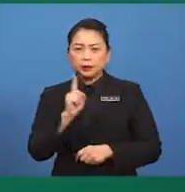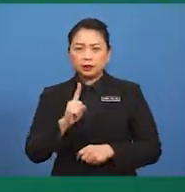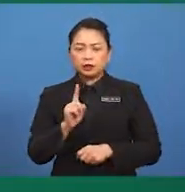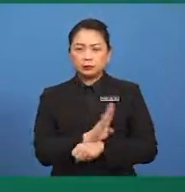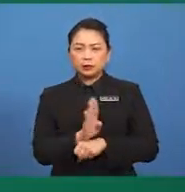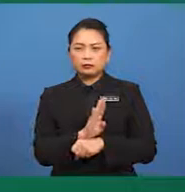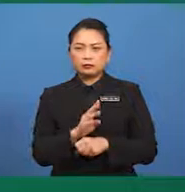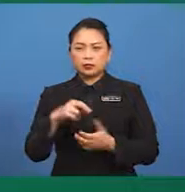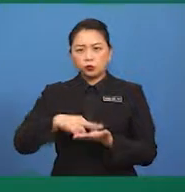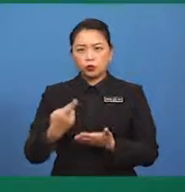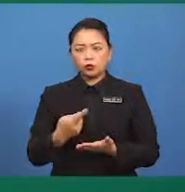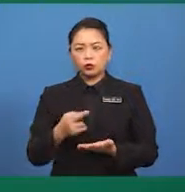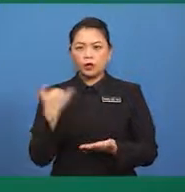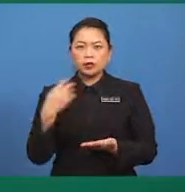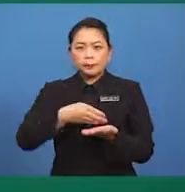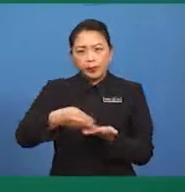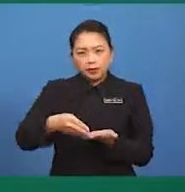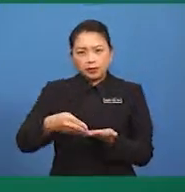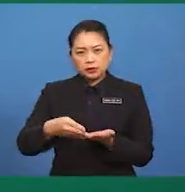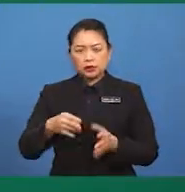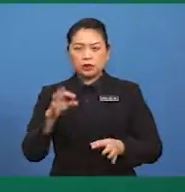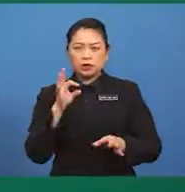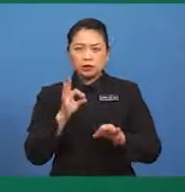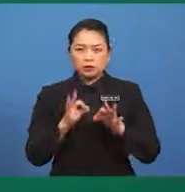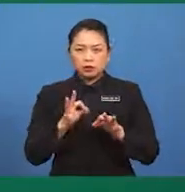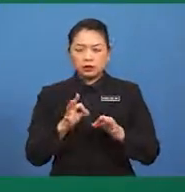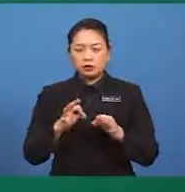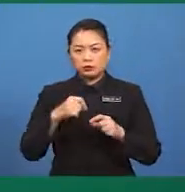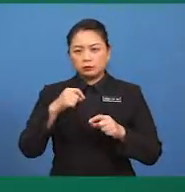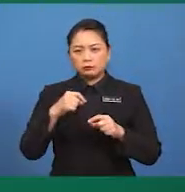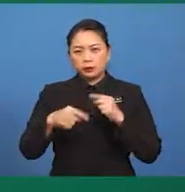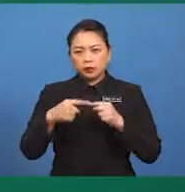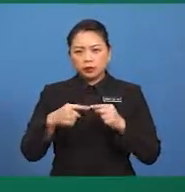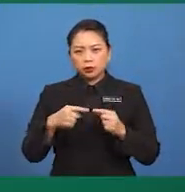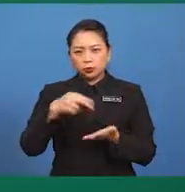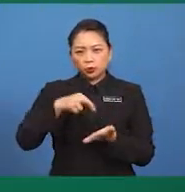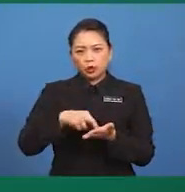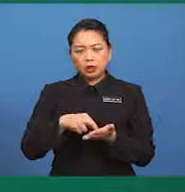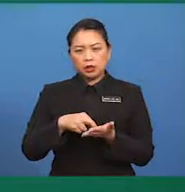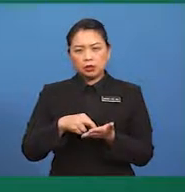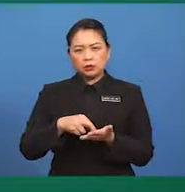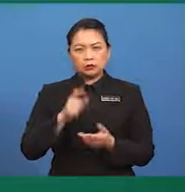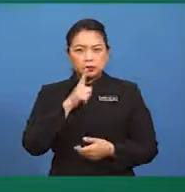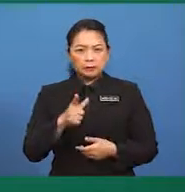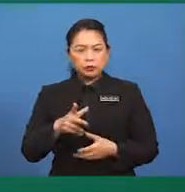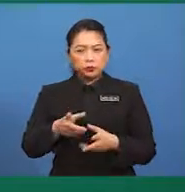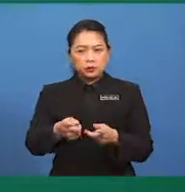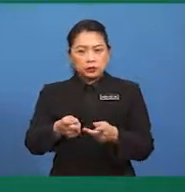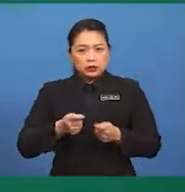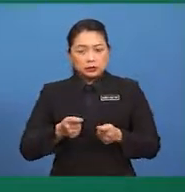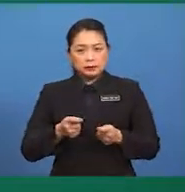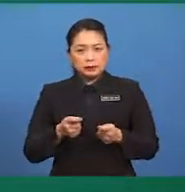satu belanja kepada perniagaan. Apabila hutang lapuk yang telah diiktiraf tadi kita terima bayarannya oleh